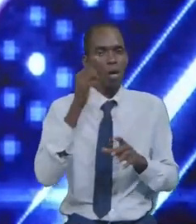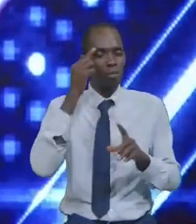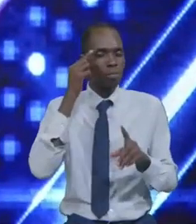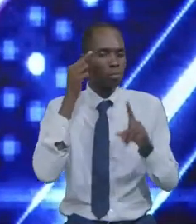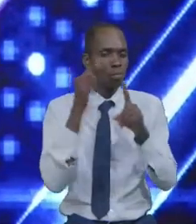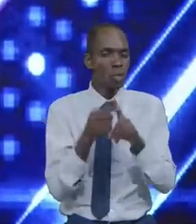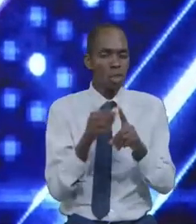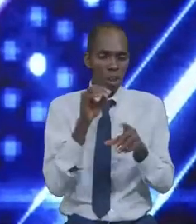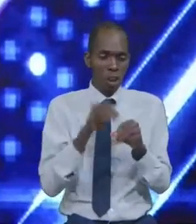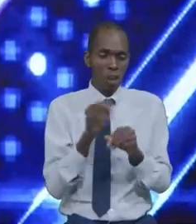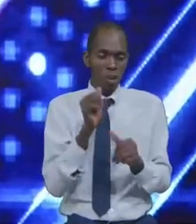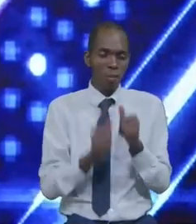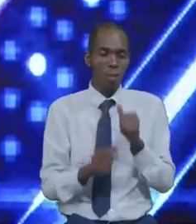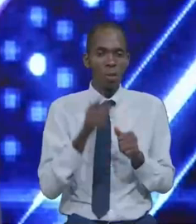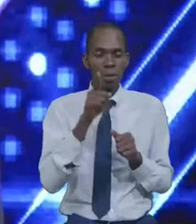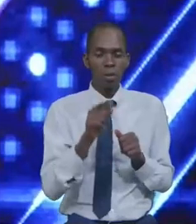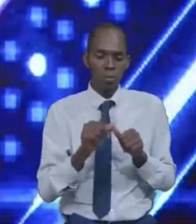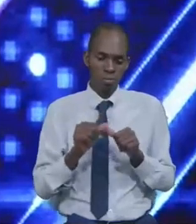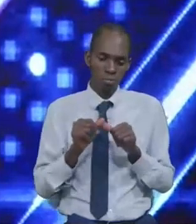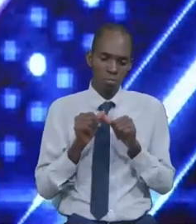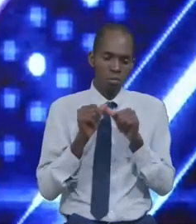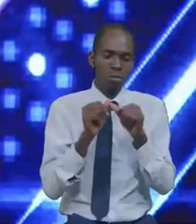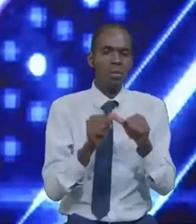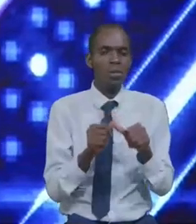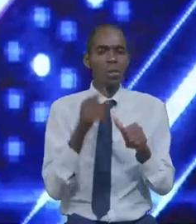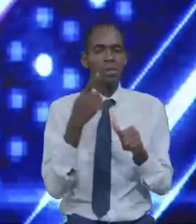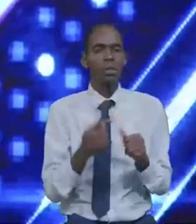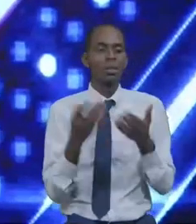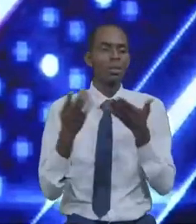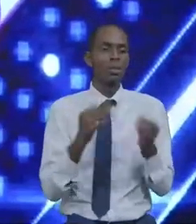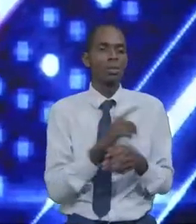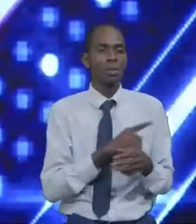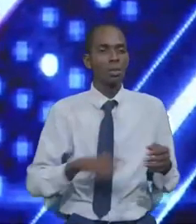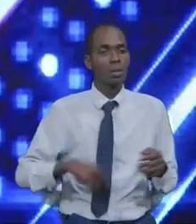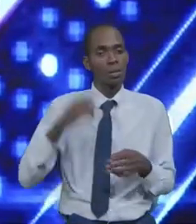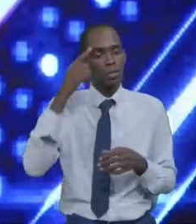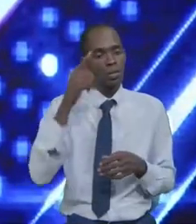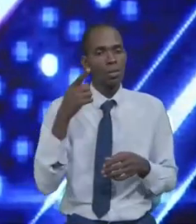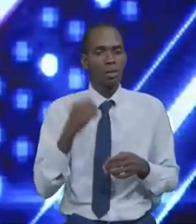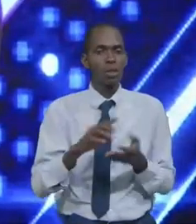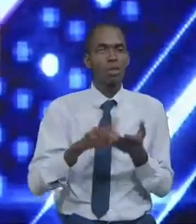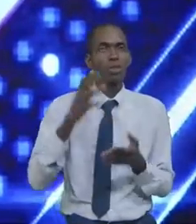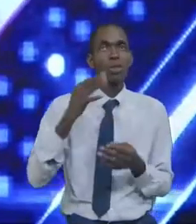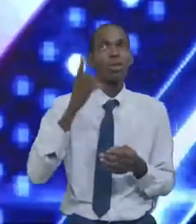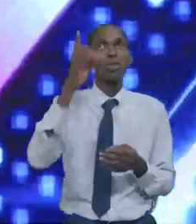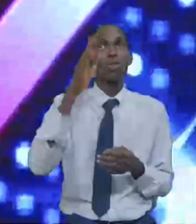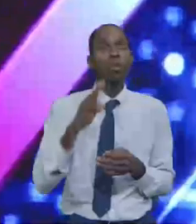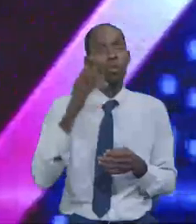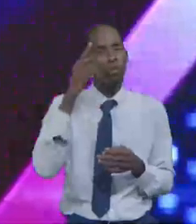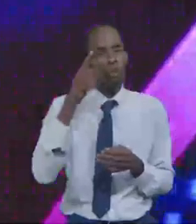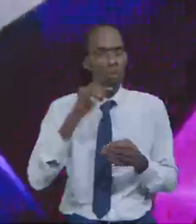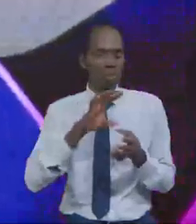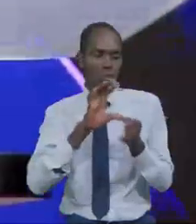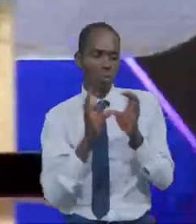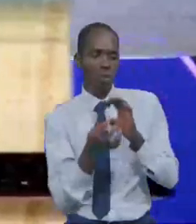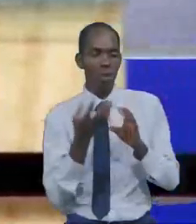aura une seule chose dans laquelle vous allez rester, c'est le service du Seigneur pour la gloire de Dieu, pour la conversion des